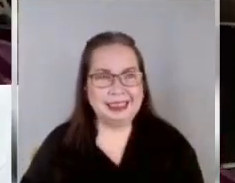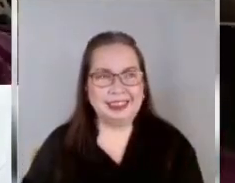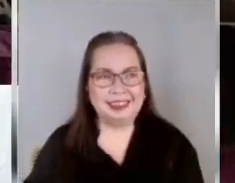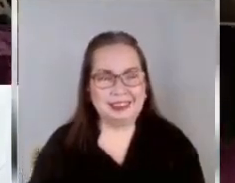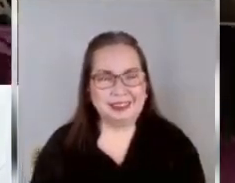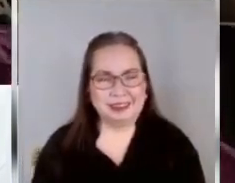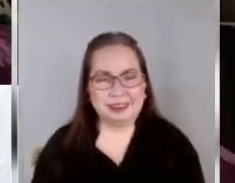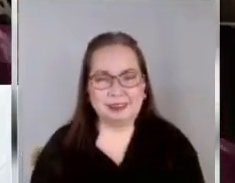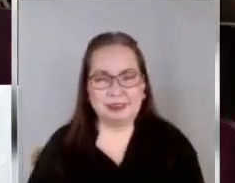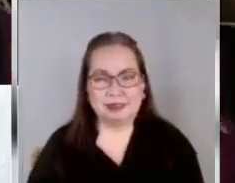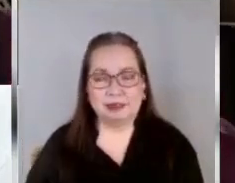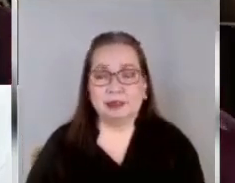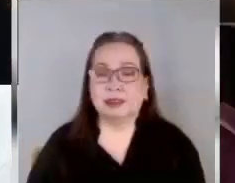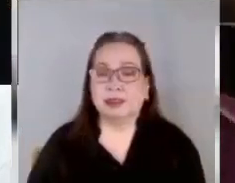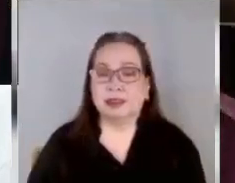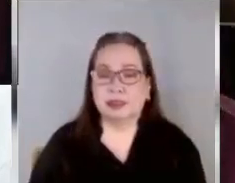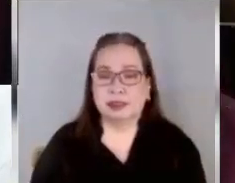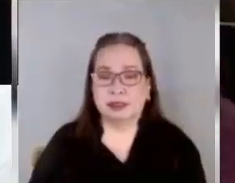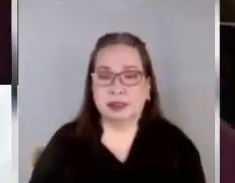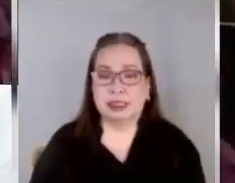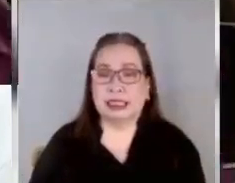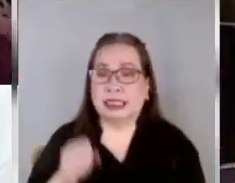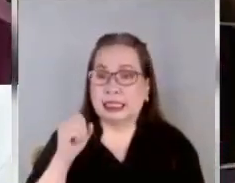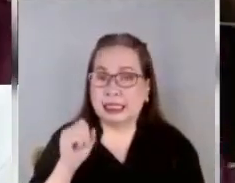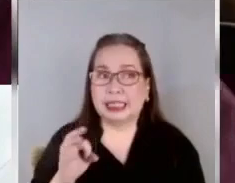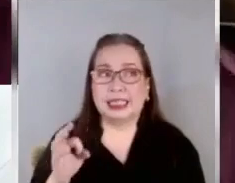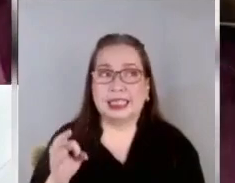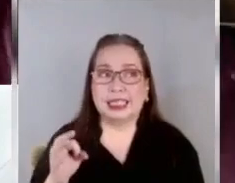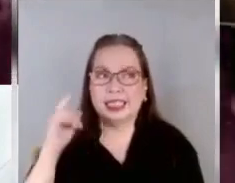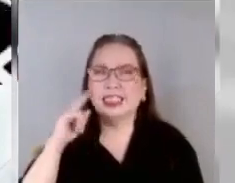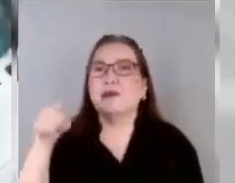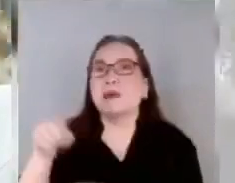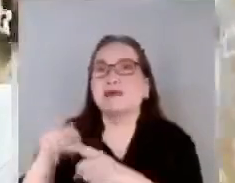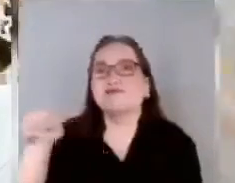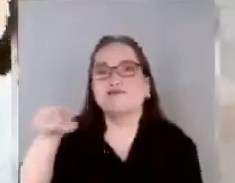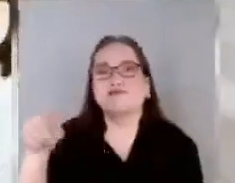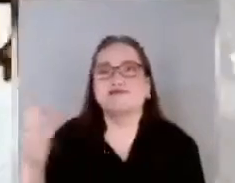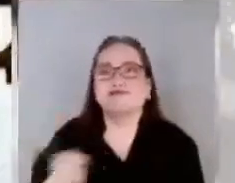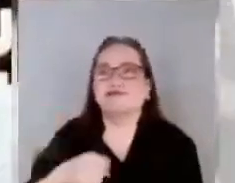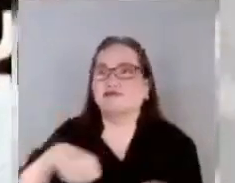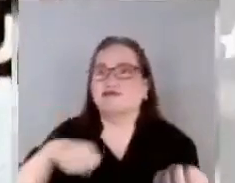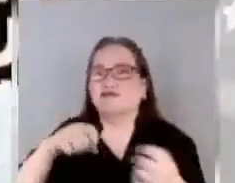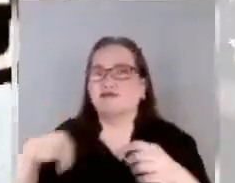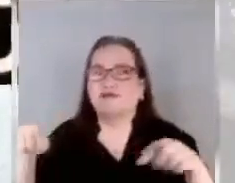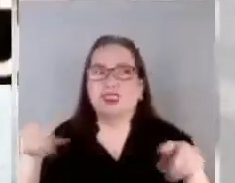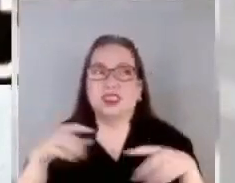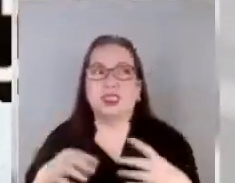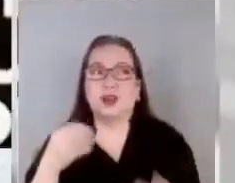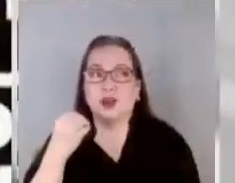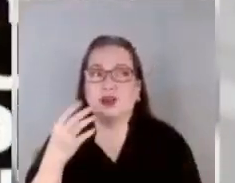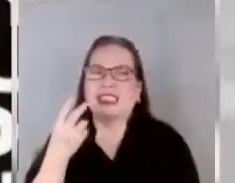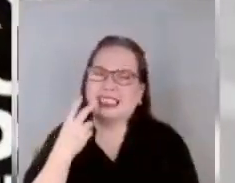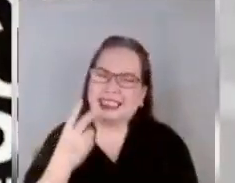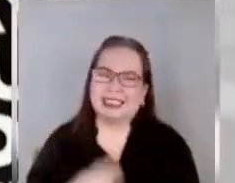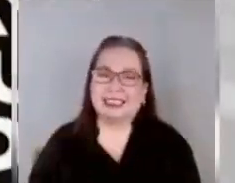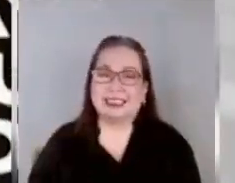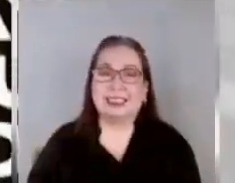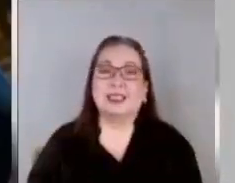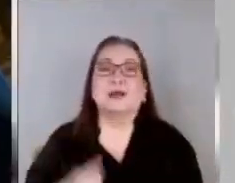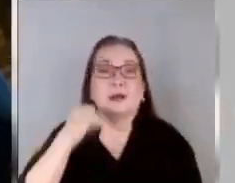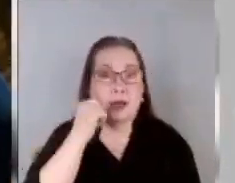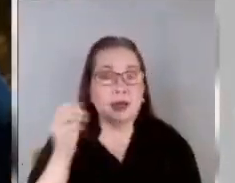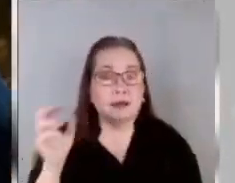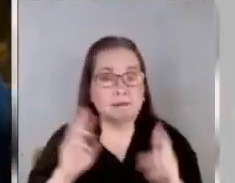kung umuwi yung orchestra, hindi ko nakasalanan yun. Pero try natin. Bukas na ang The Way You Look At Me concert ni Christian